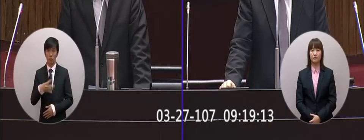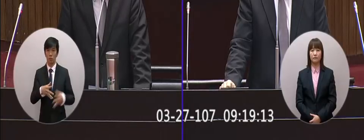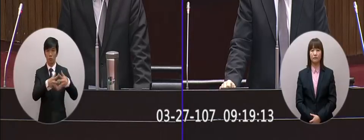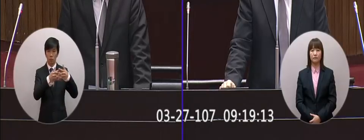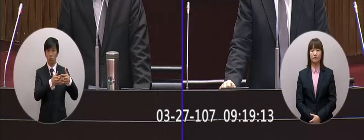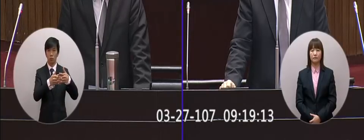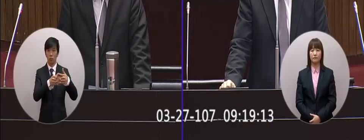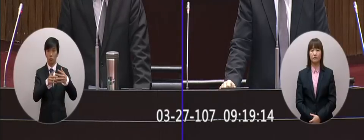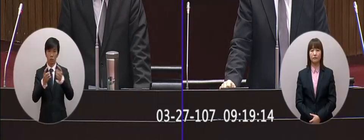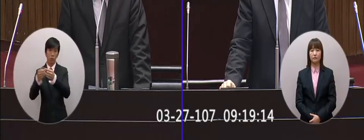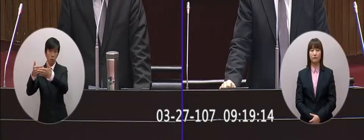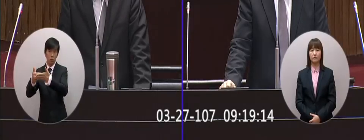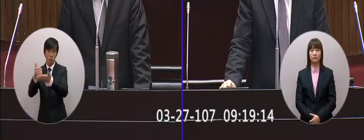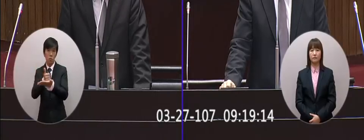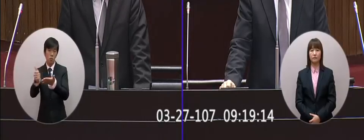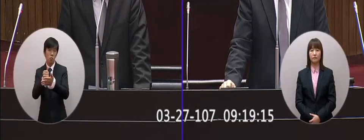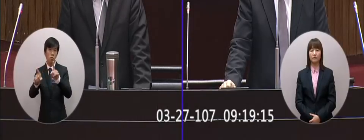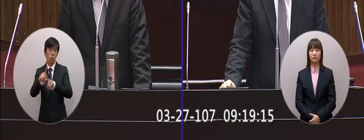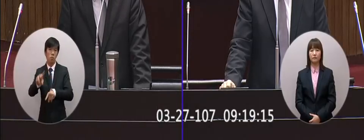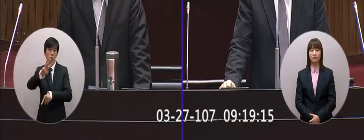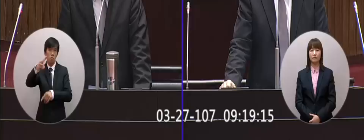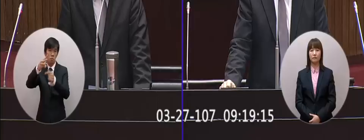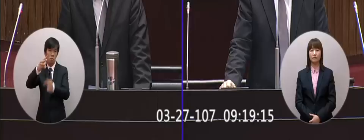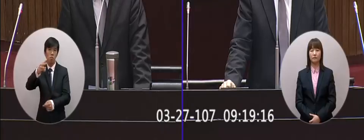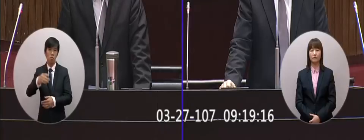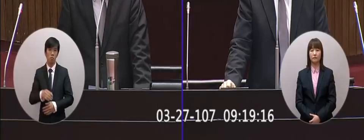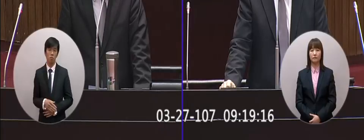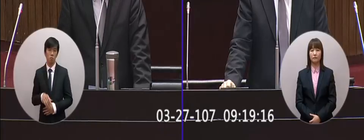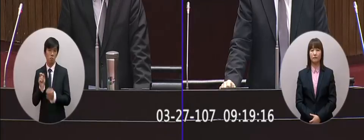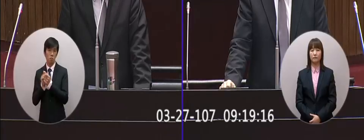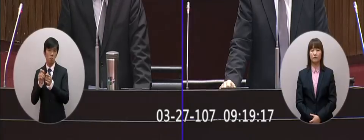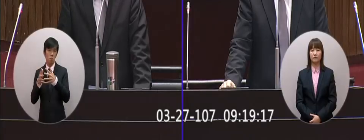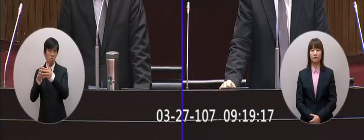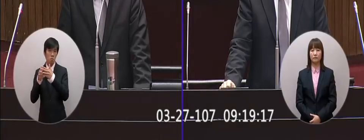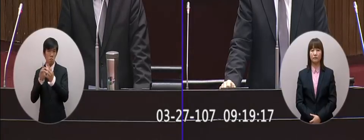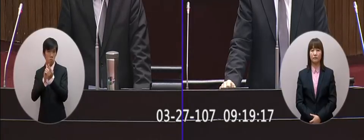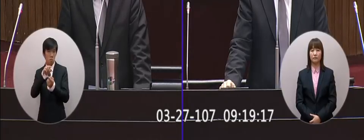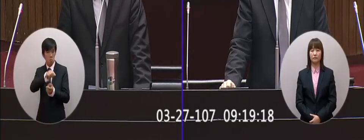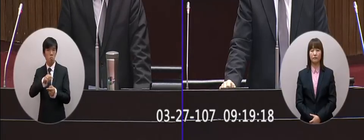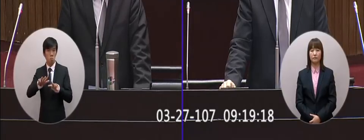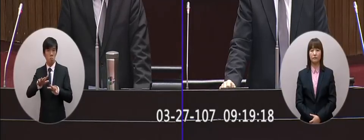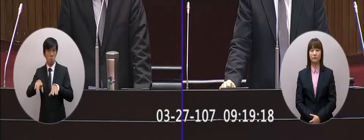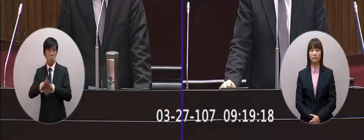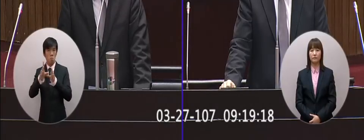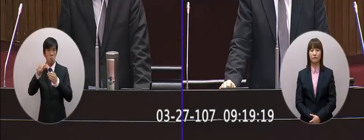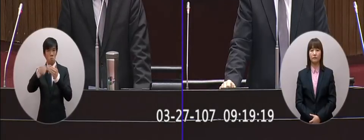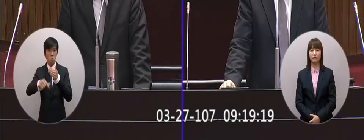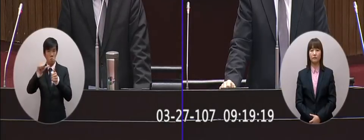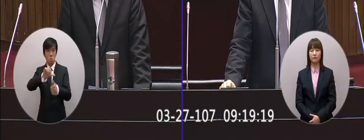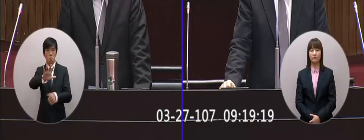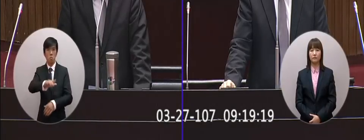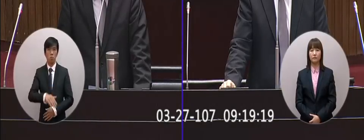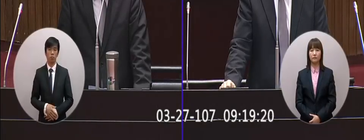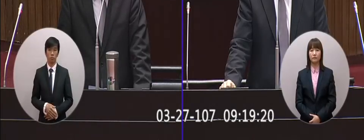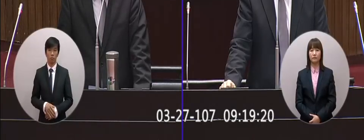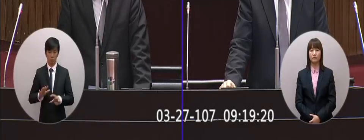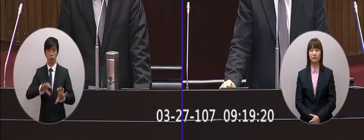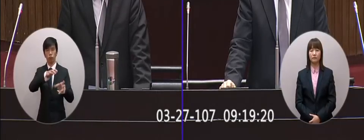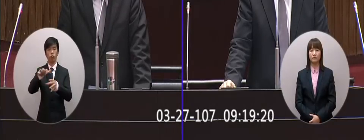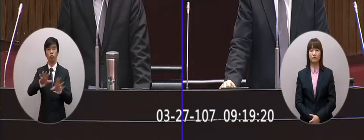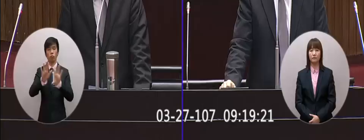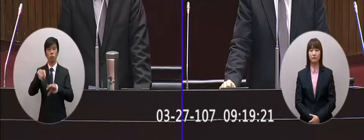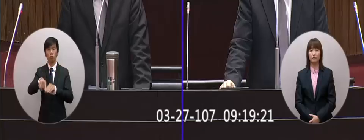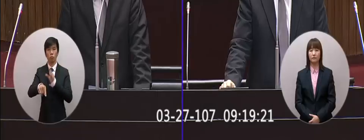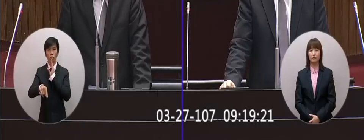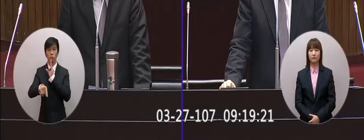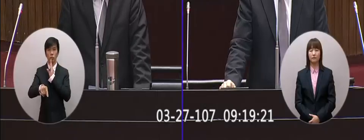差1年3000多亿，那么也让美国最近已经采取了行动，那这是一个国际的这个局势，那另外呢，我